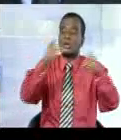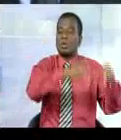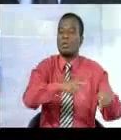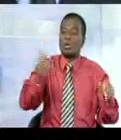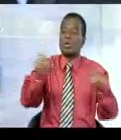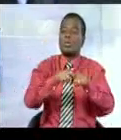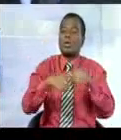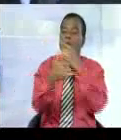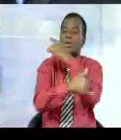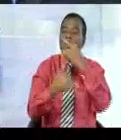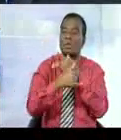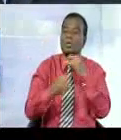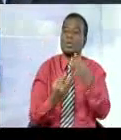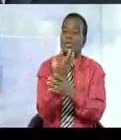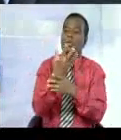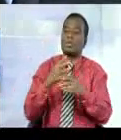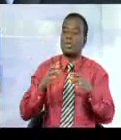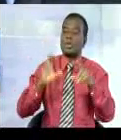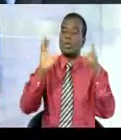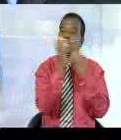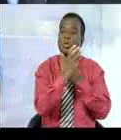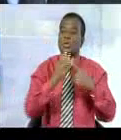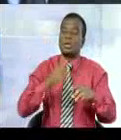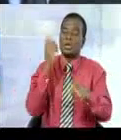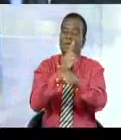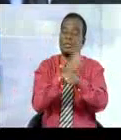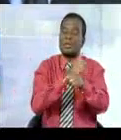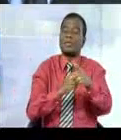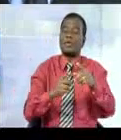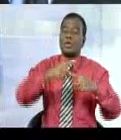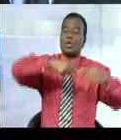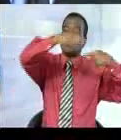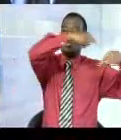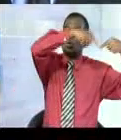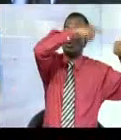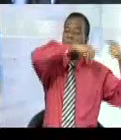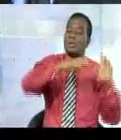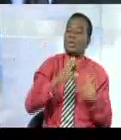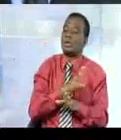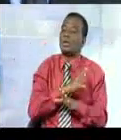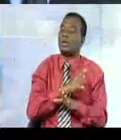un pays de promotion de la culture. Ça développe le tourisme, ça développe